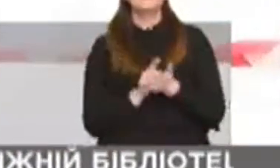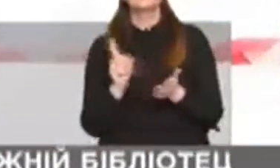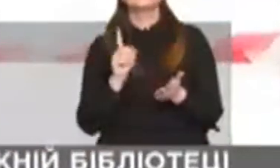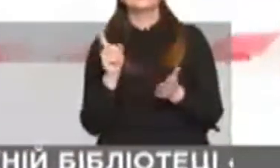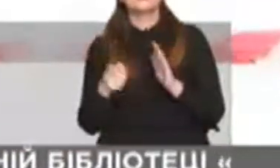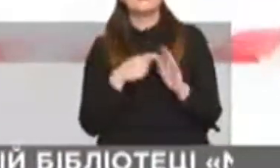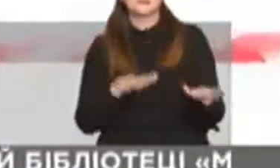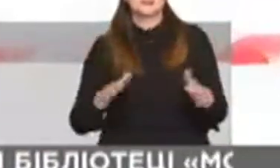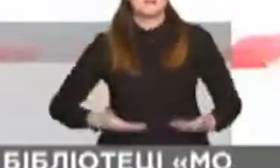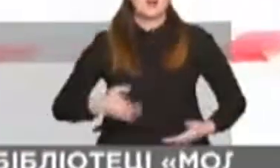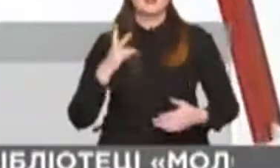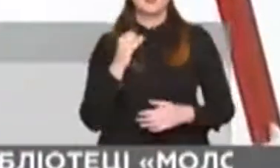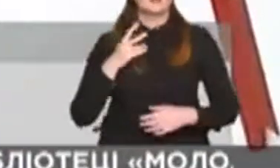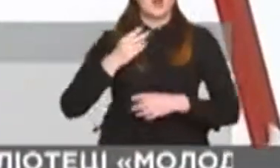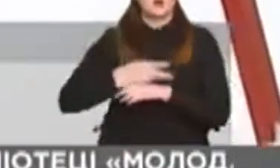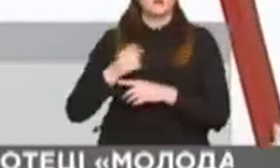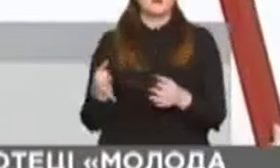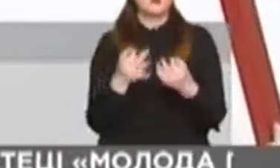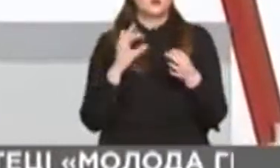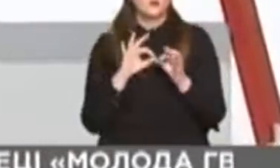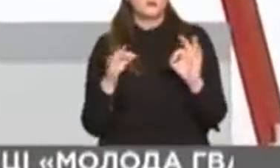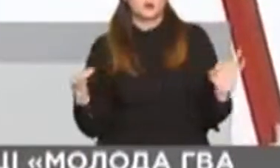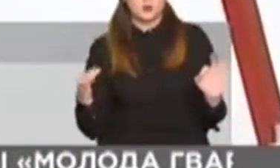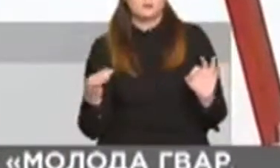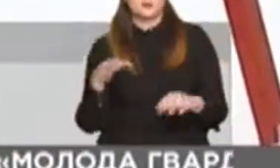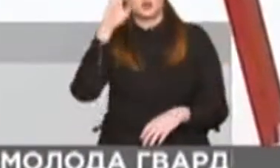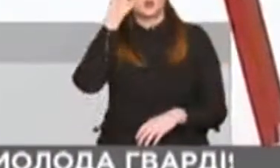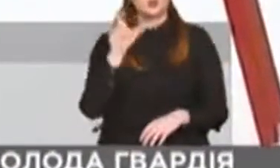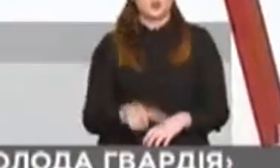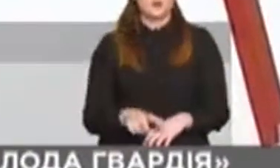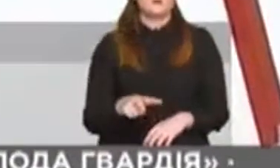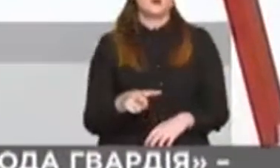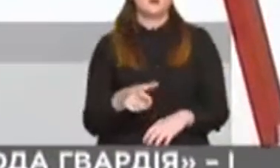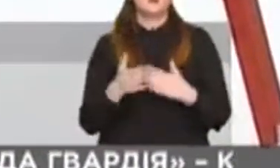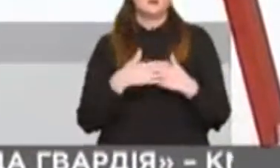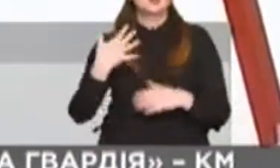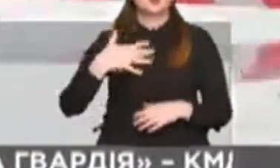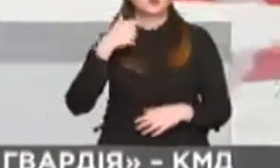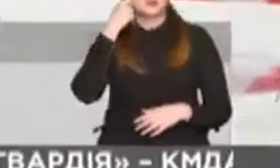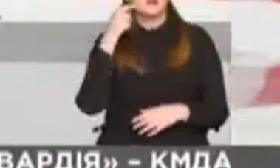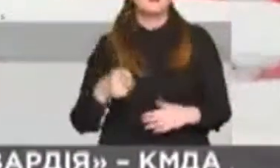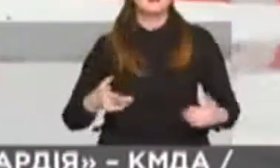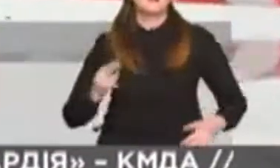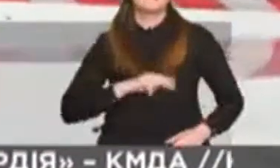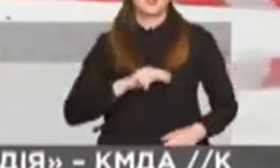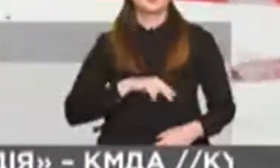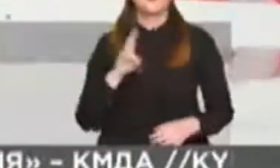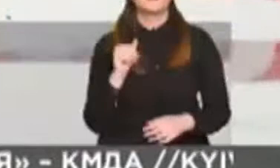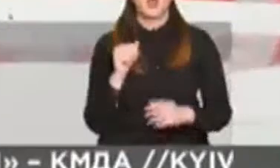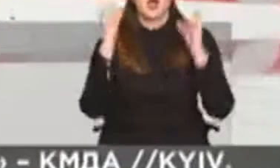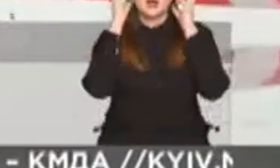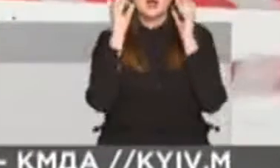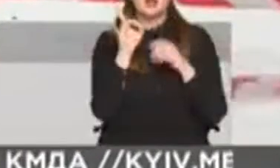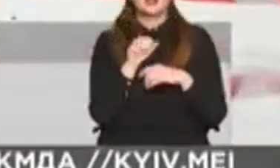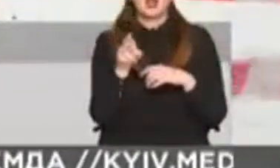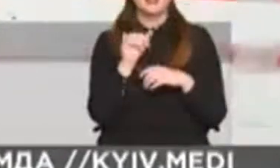місцевих мешканців, не на камеру, тим вони нам розповіли подробиці. Чоловік близько 50 років, він працював на радіоринку, який